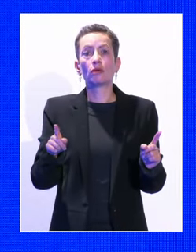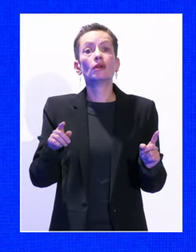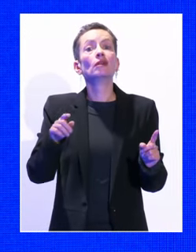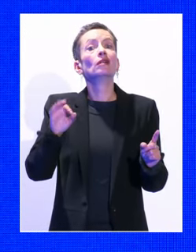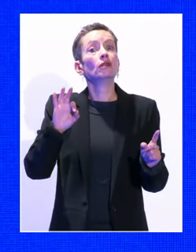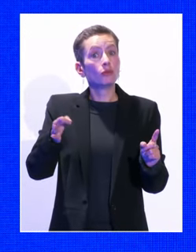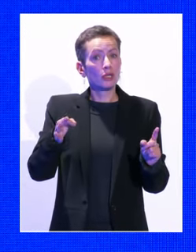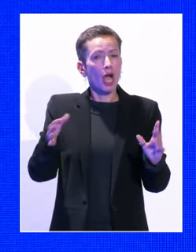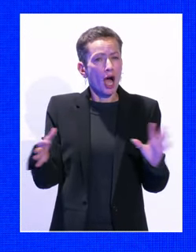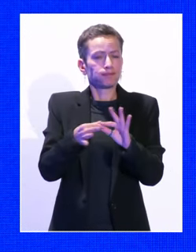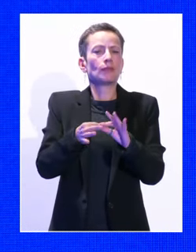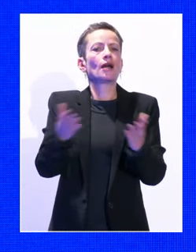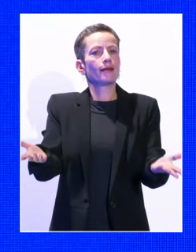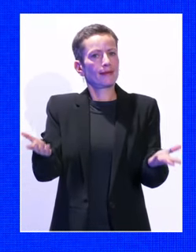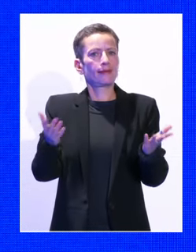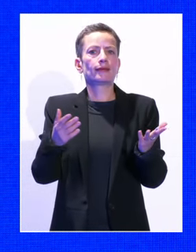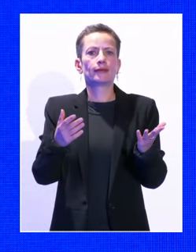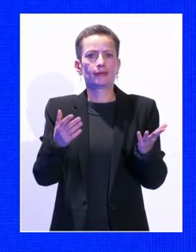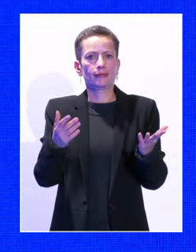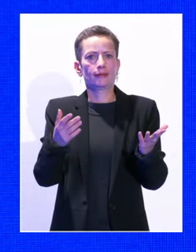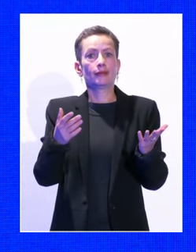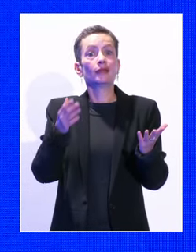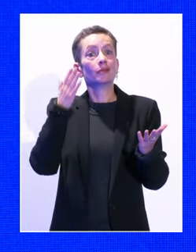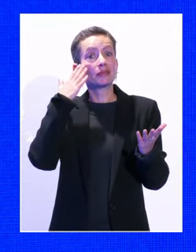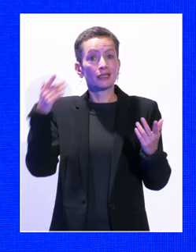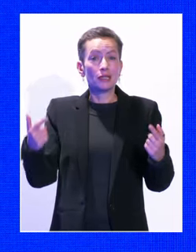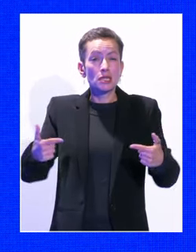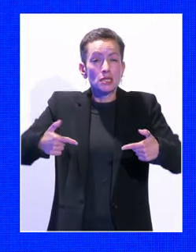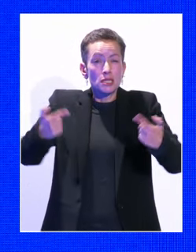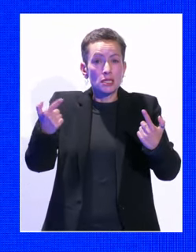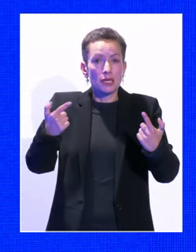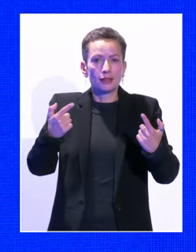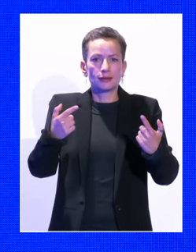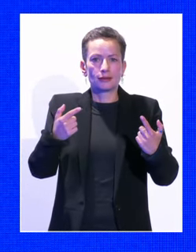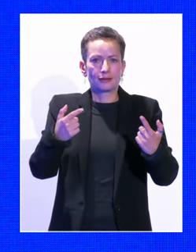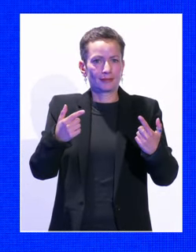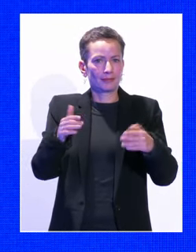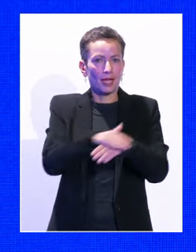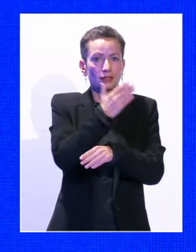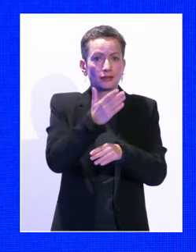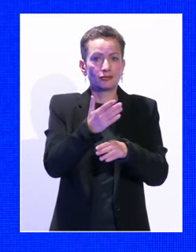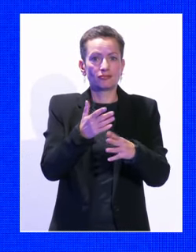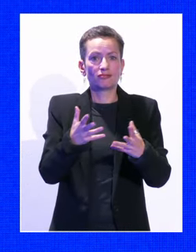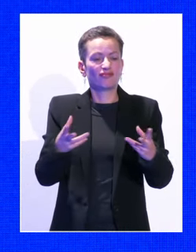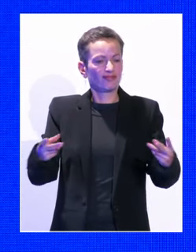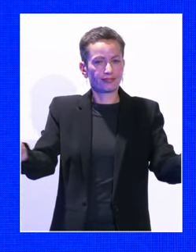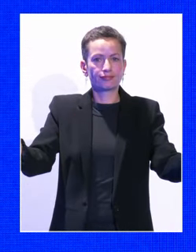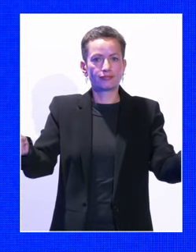et l'influence à ceux qui veulent exactement le contraire de ce que nous voulons.